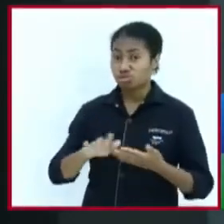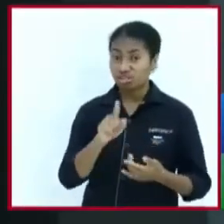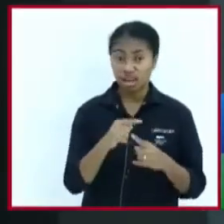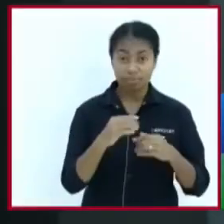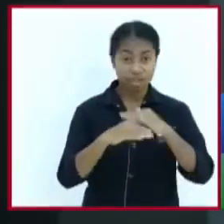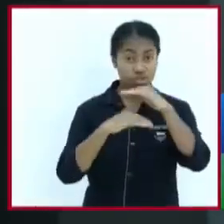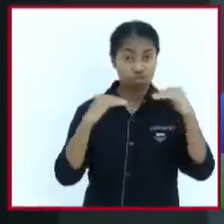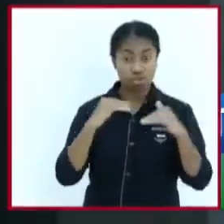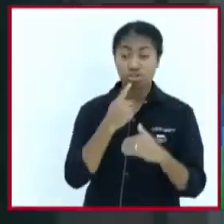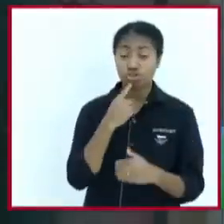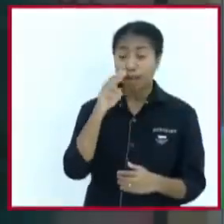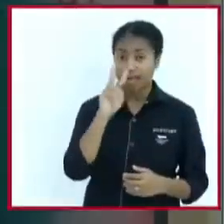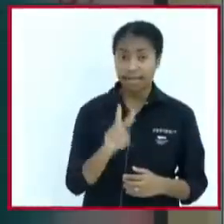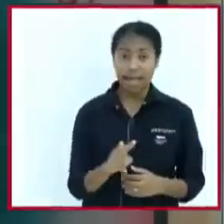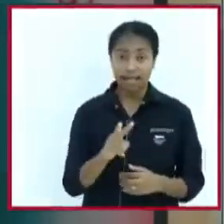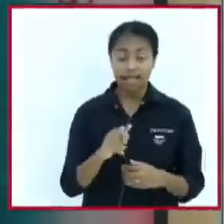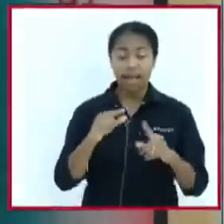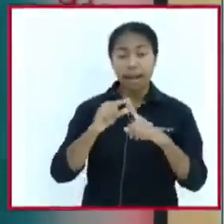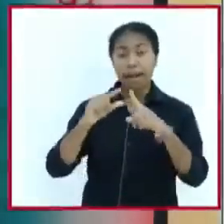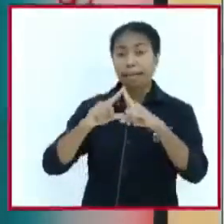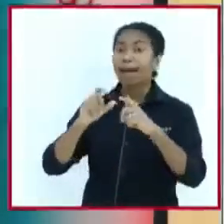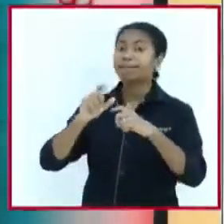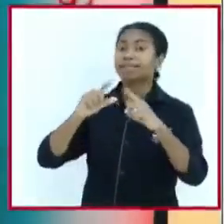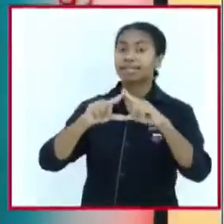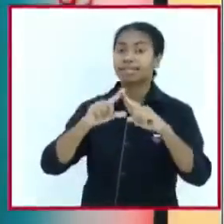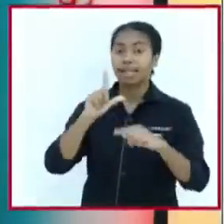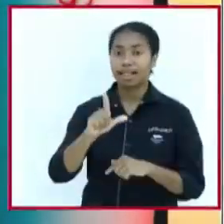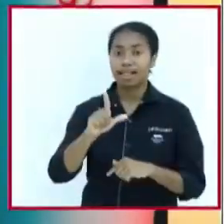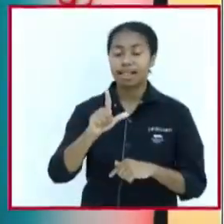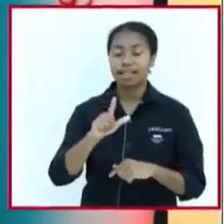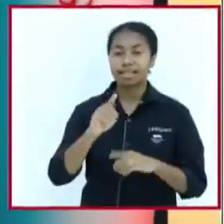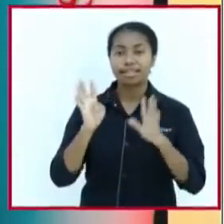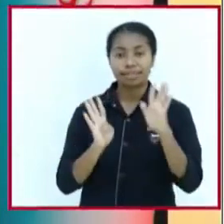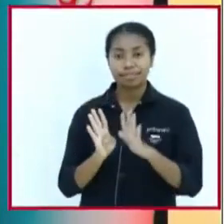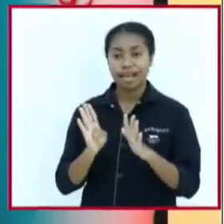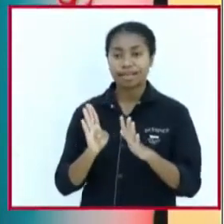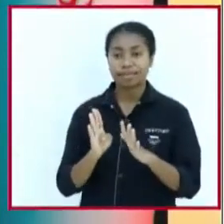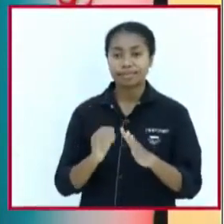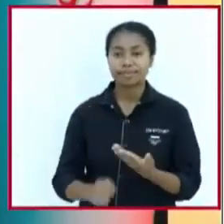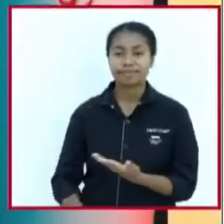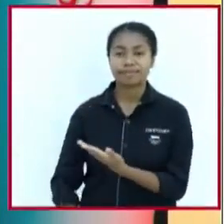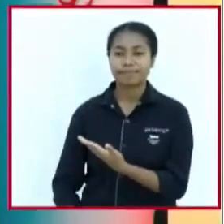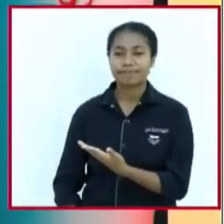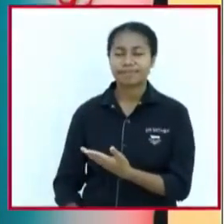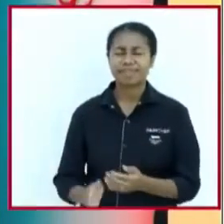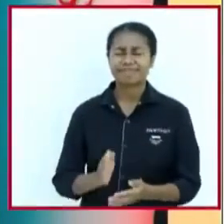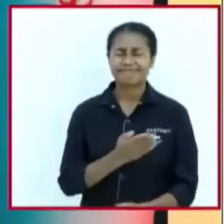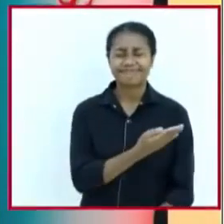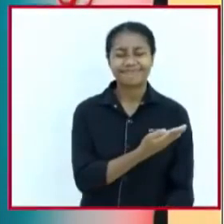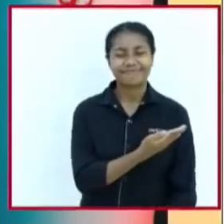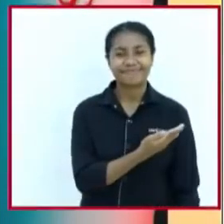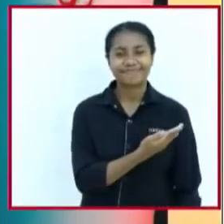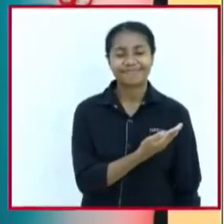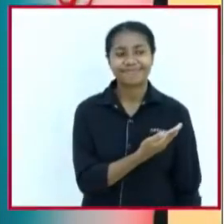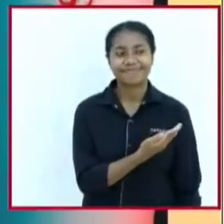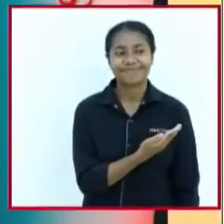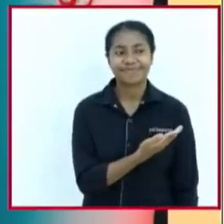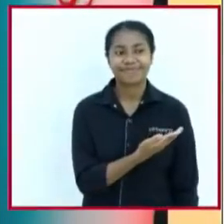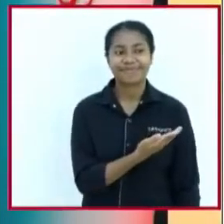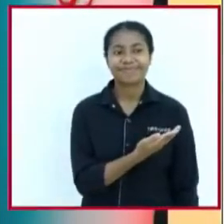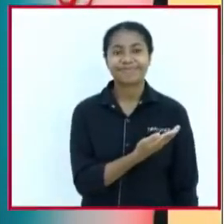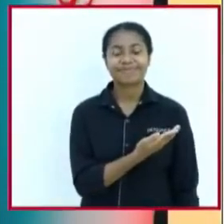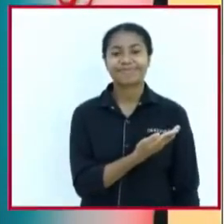Hai lihat pasal 9 judulnya tempat Kudus di bumi dan di surga